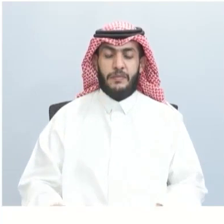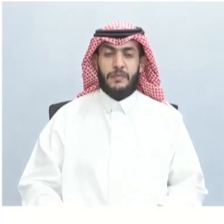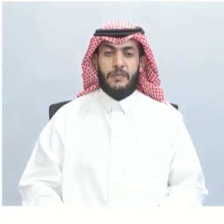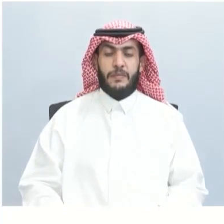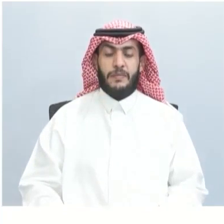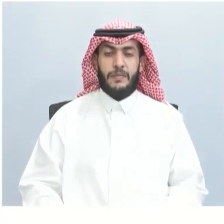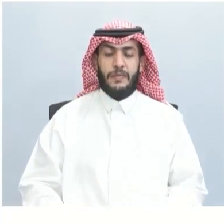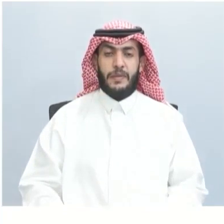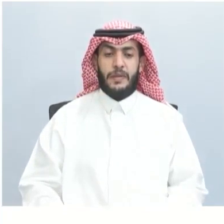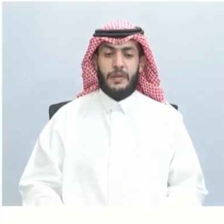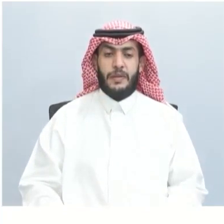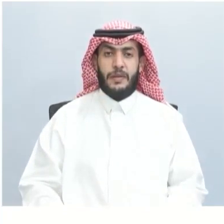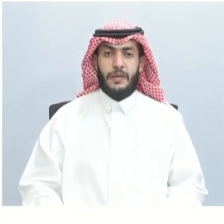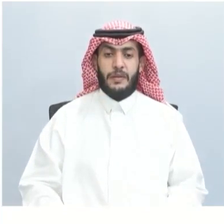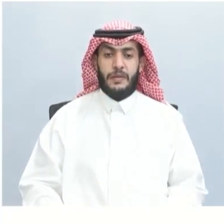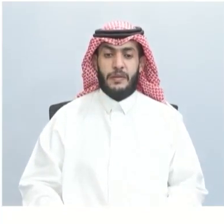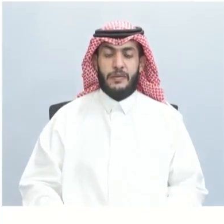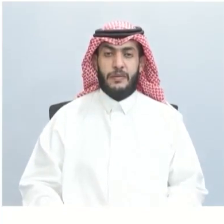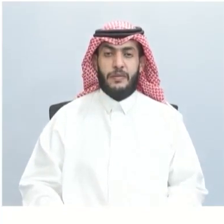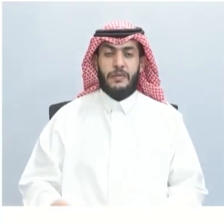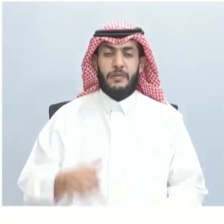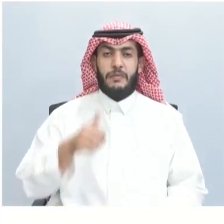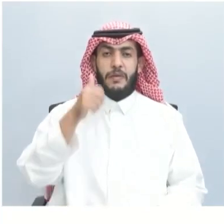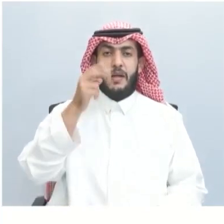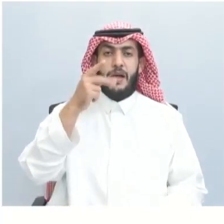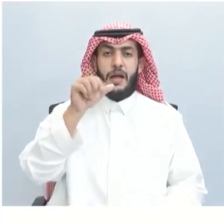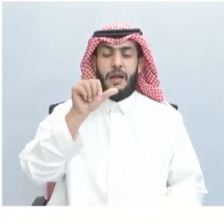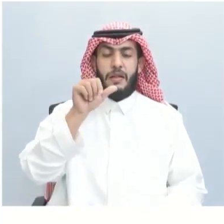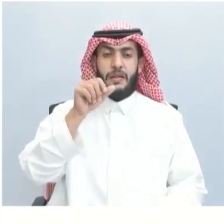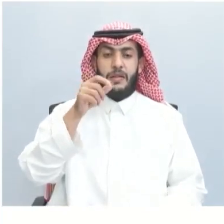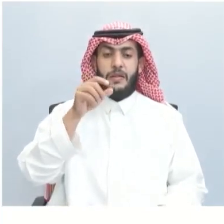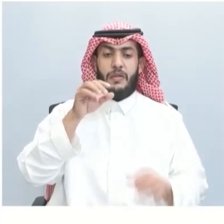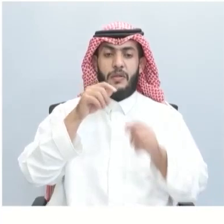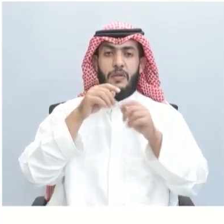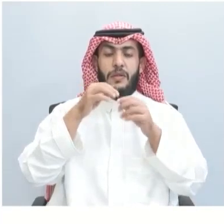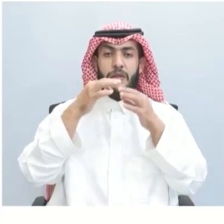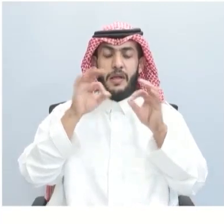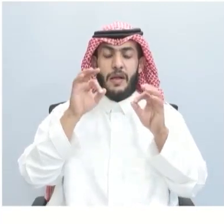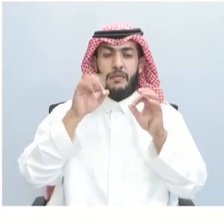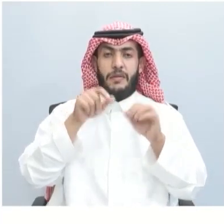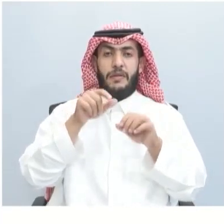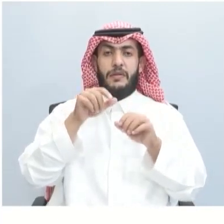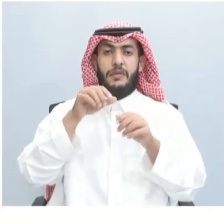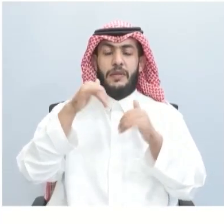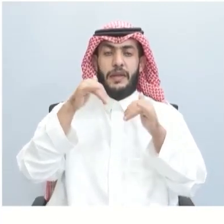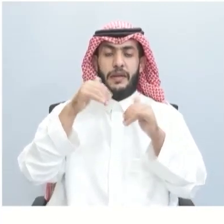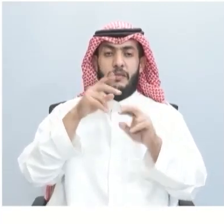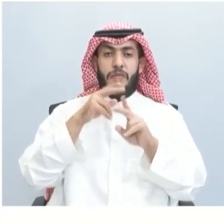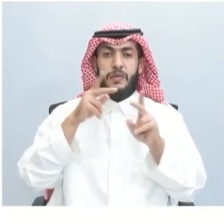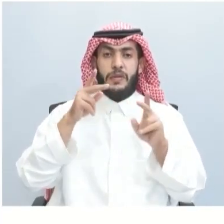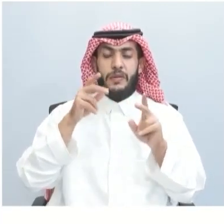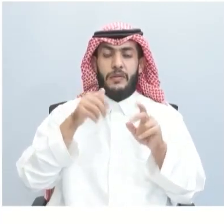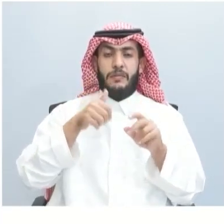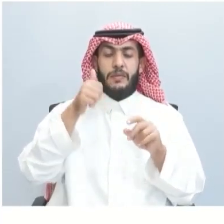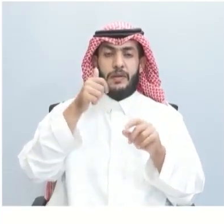ان تستغرق عمليه العرض وقتا طويلا اعتمادا على حجم وكميه تلك الموارد المختلفه التي